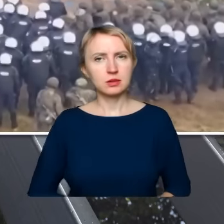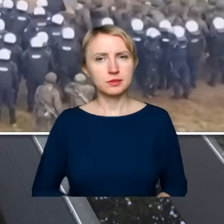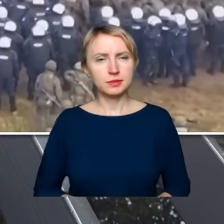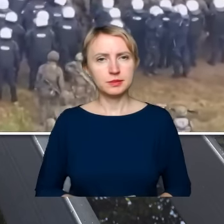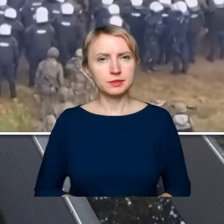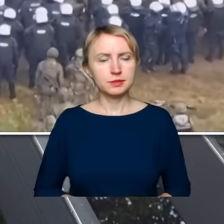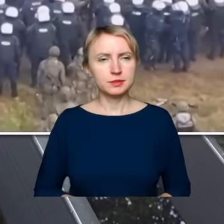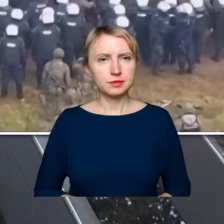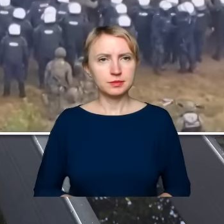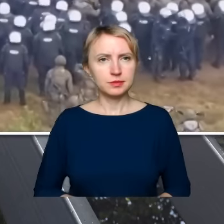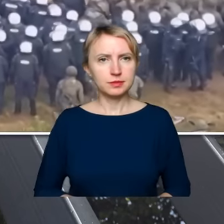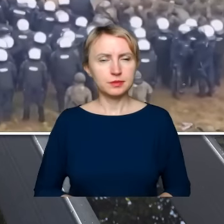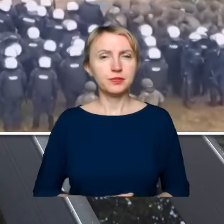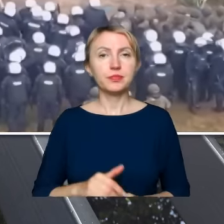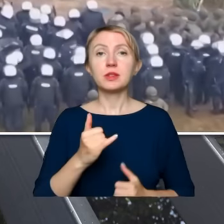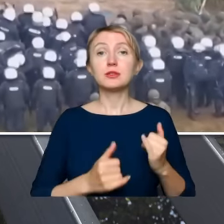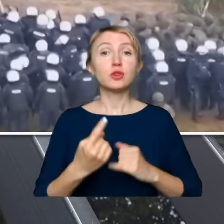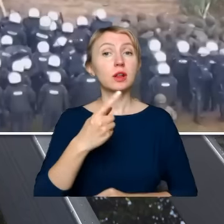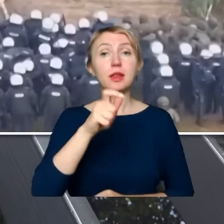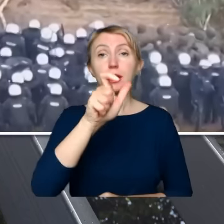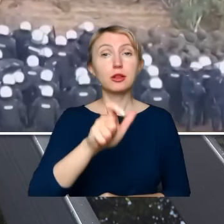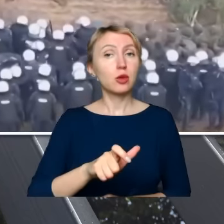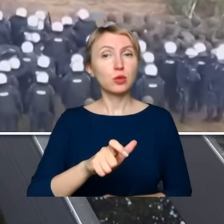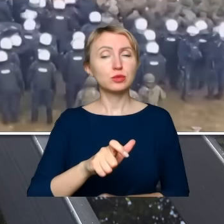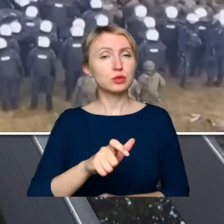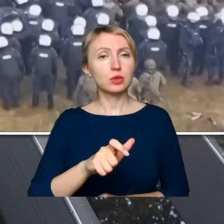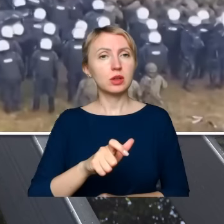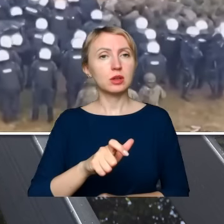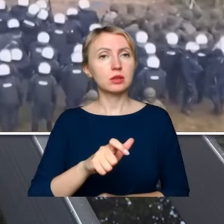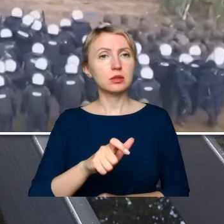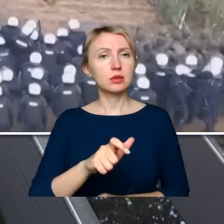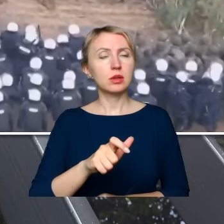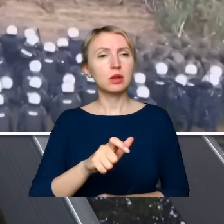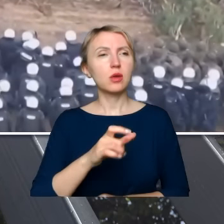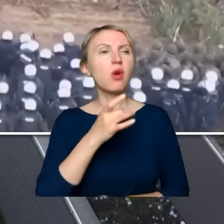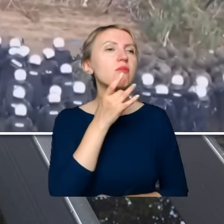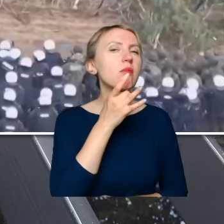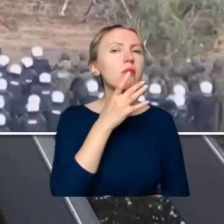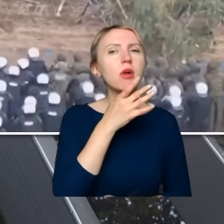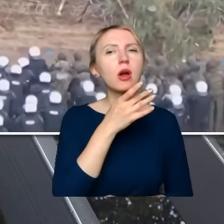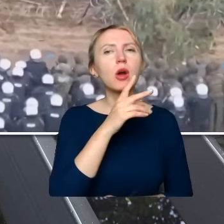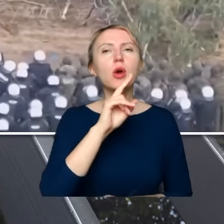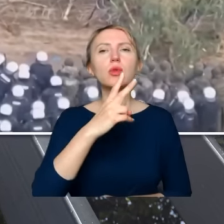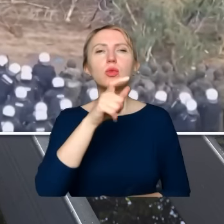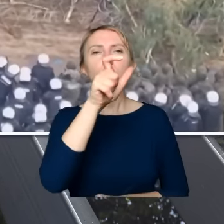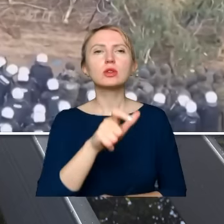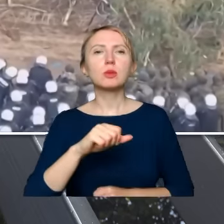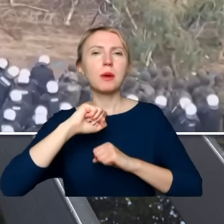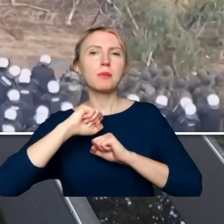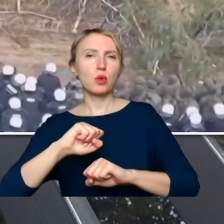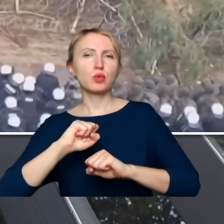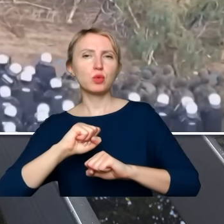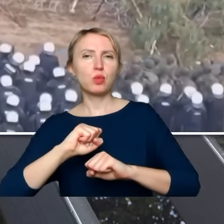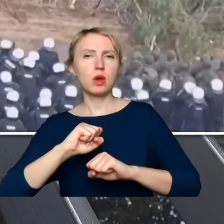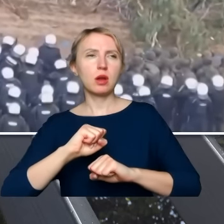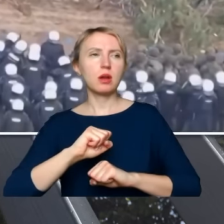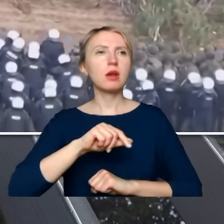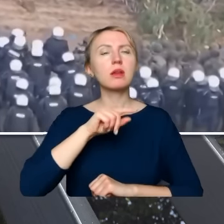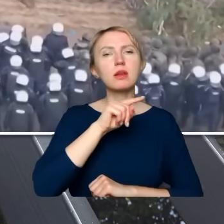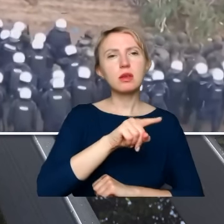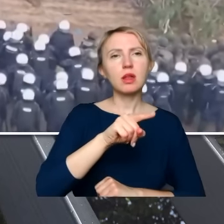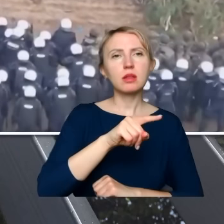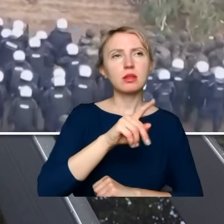Jeżeli jedna osoba szydziła, druga tych strażników broniła. Jedna